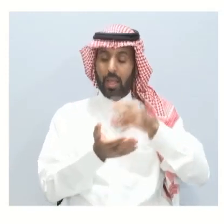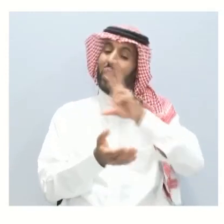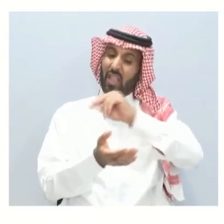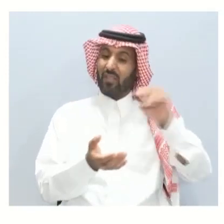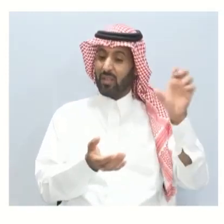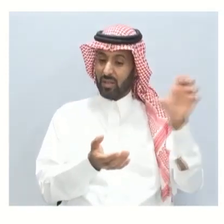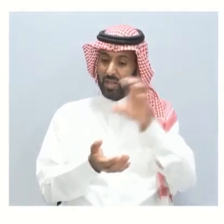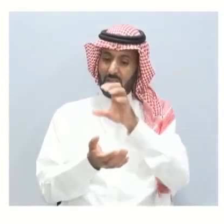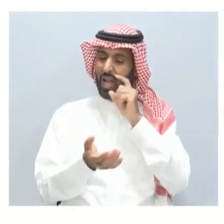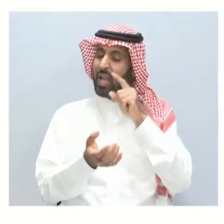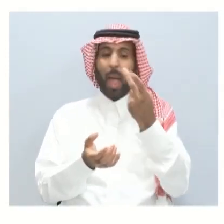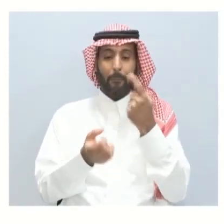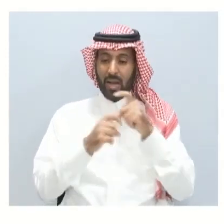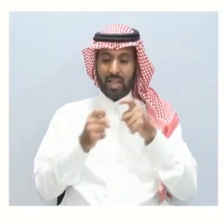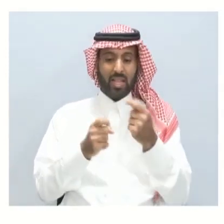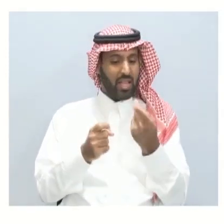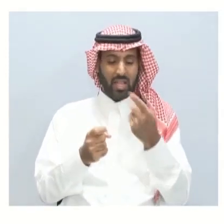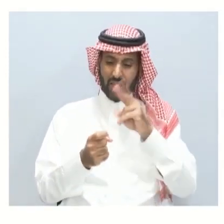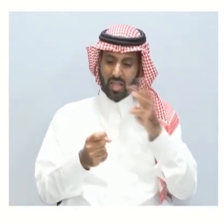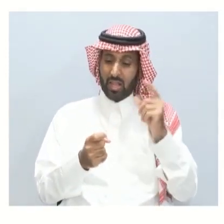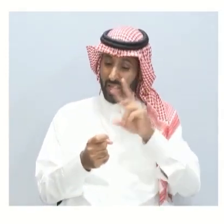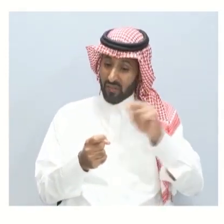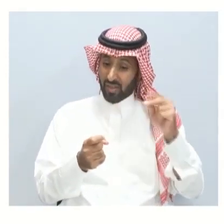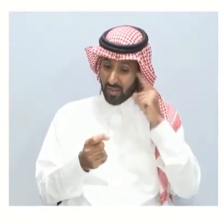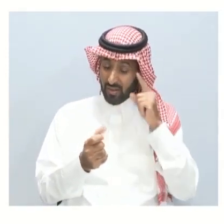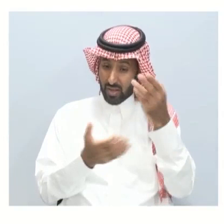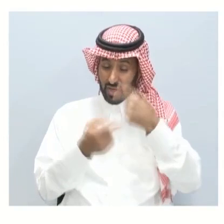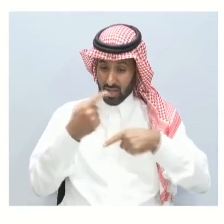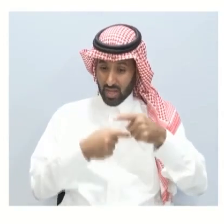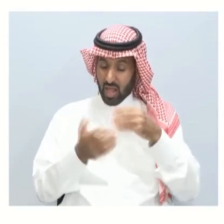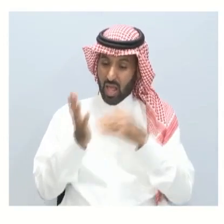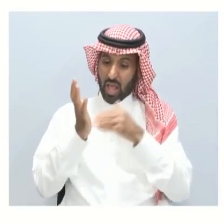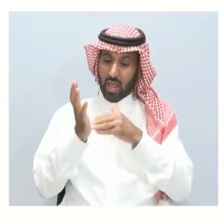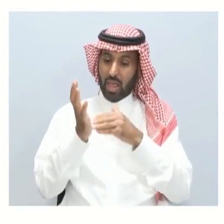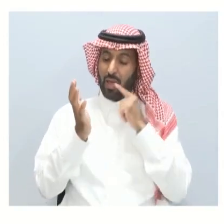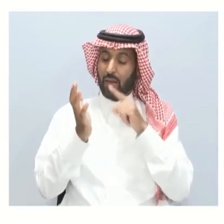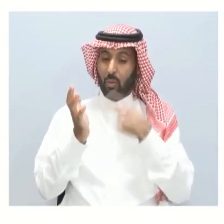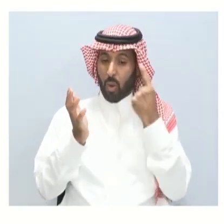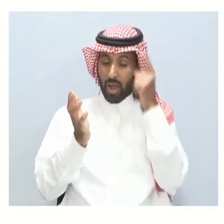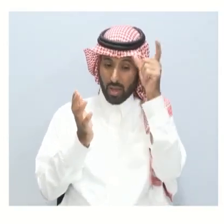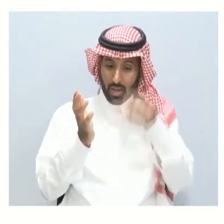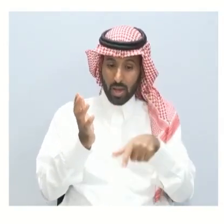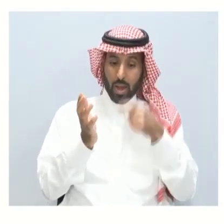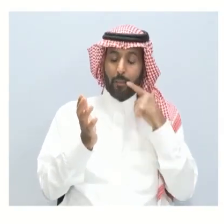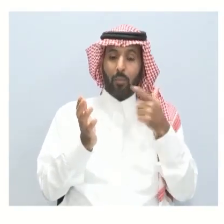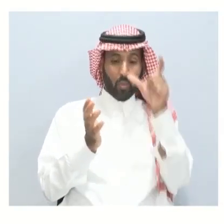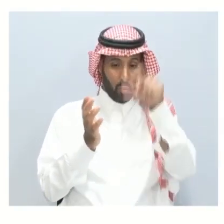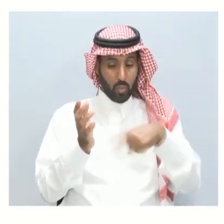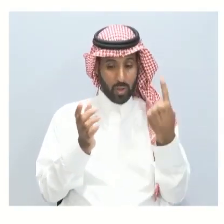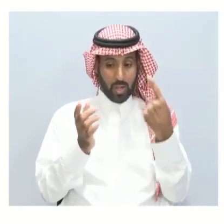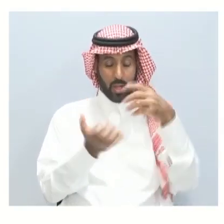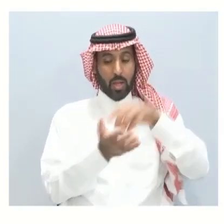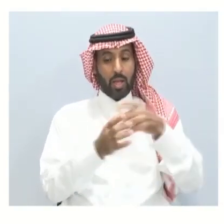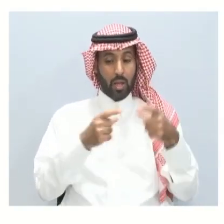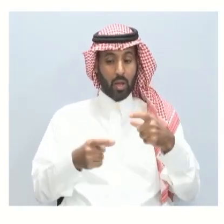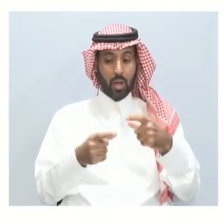نفس الخواص نفس عدد الالكترونات التكافؤ في المدار الاخير بما انهم هنا في المجموعه في مجموعه واحده وهي المجموعه الاولى اذا